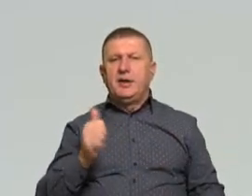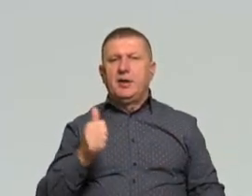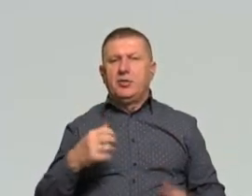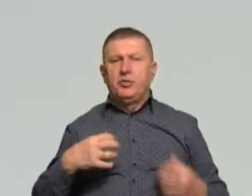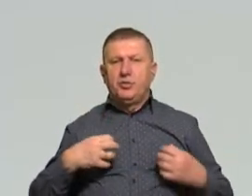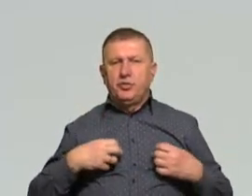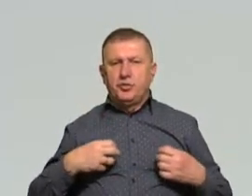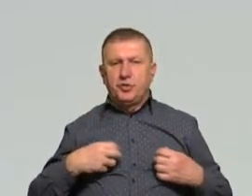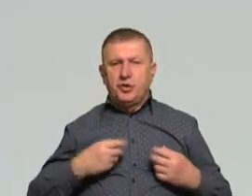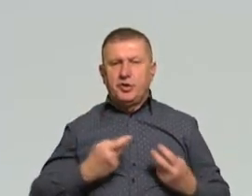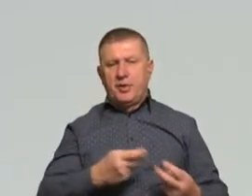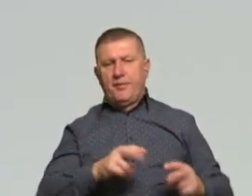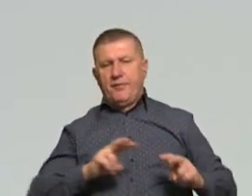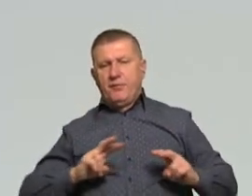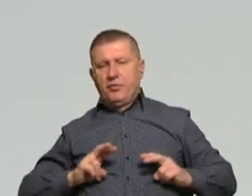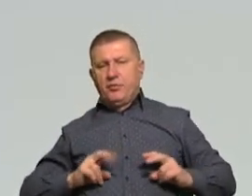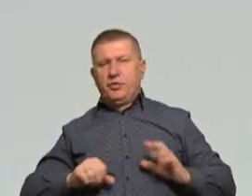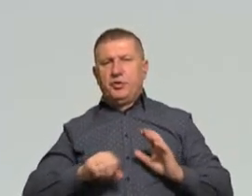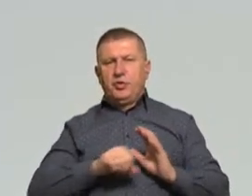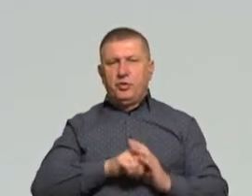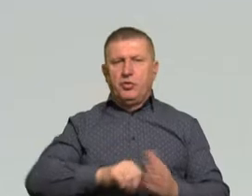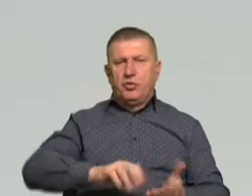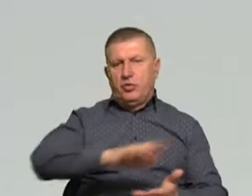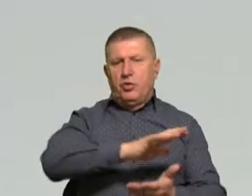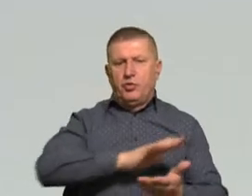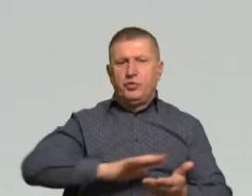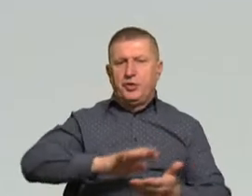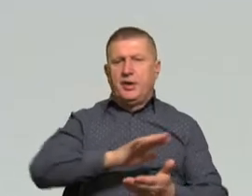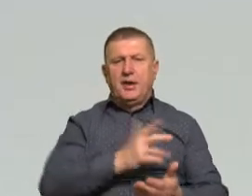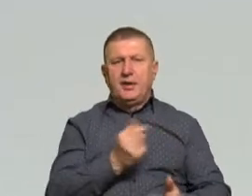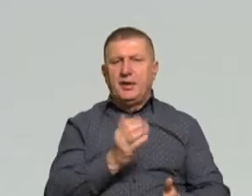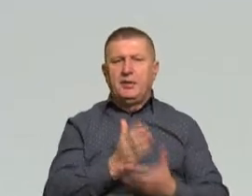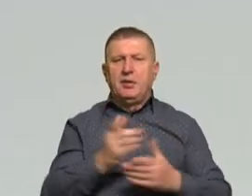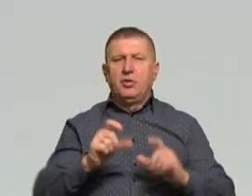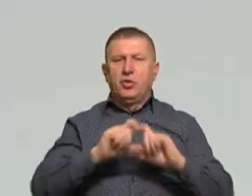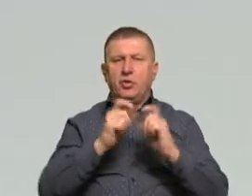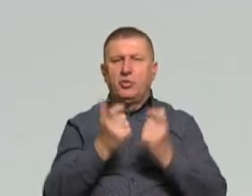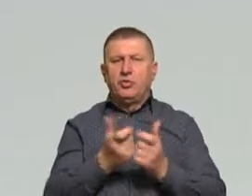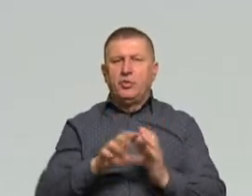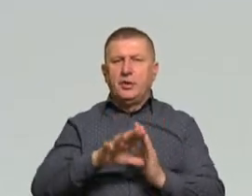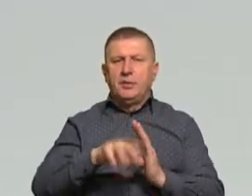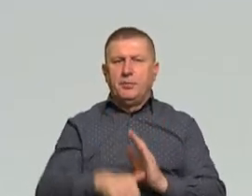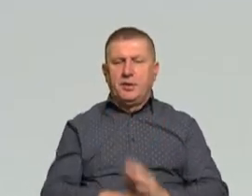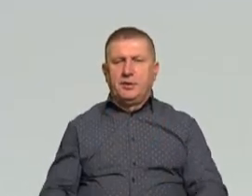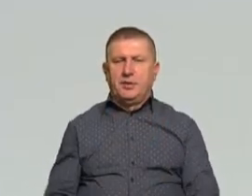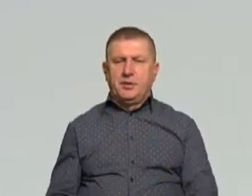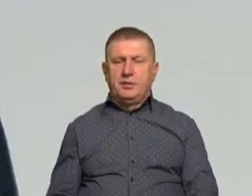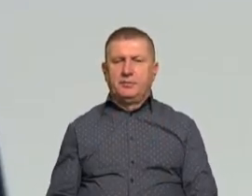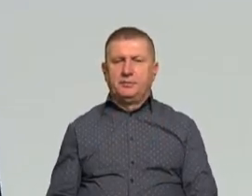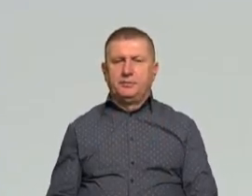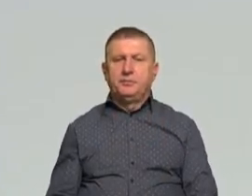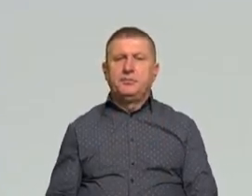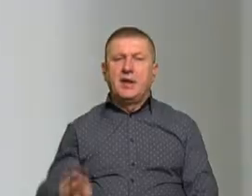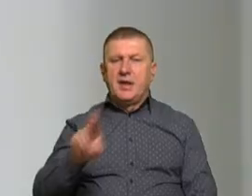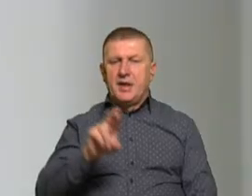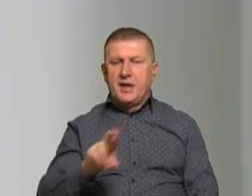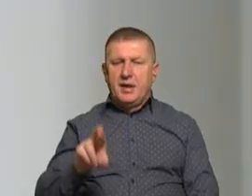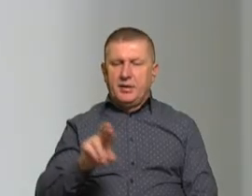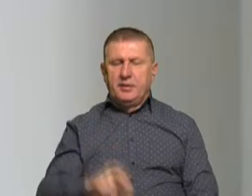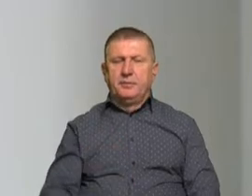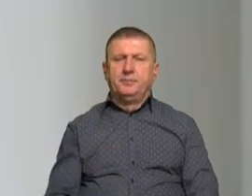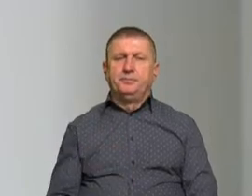Należy wrócić do projektów osiedlowych, nie tylko ogólnomiejskie. No i również chodzi tutaj o wzmocnienie rad osiedlowych. To też ma tutaj z tym